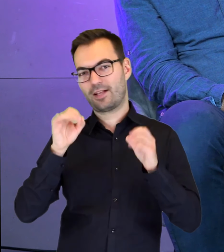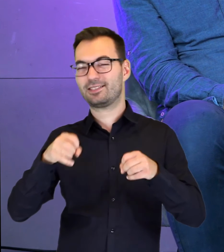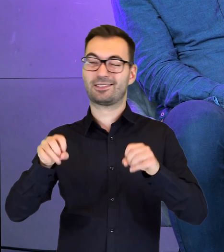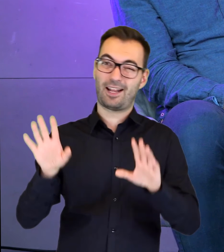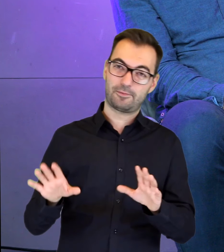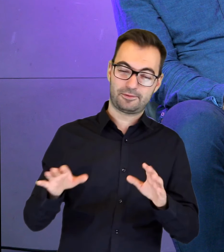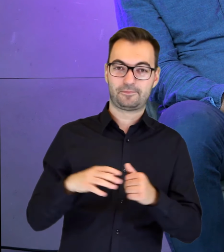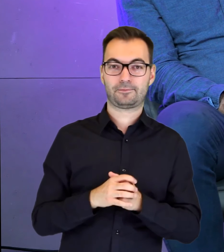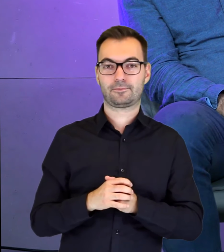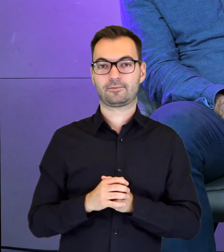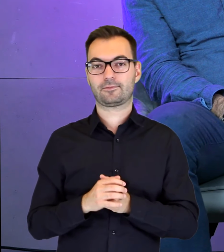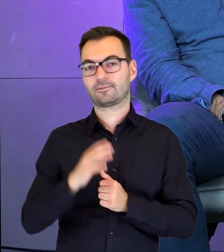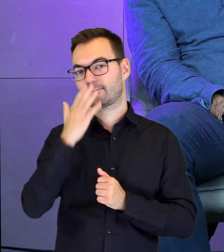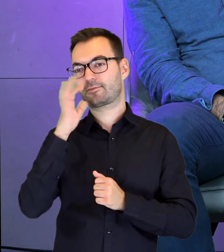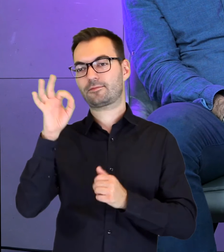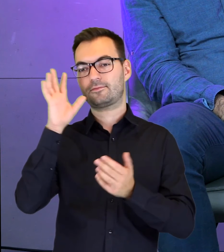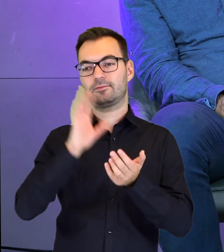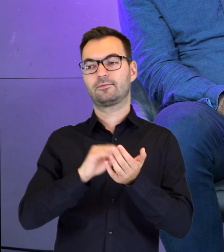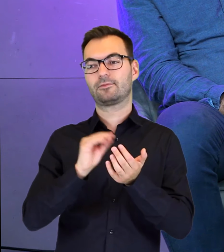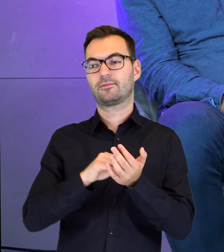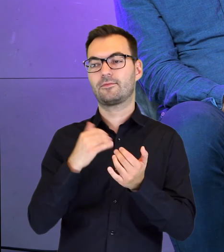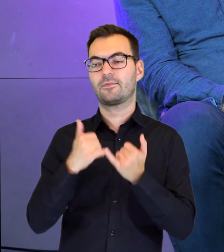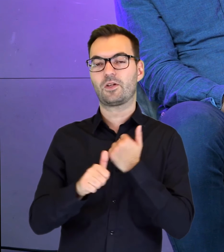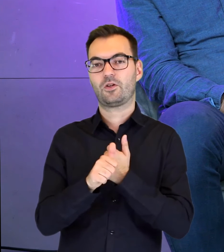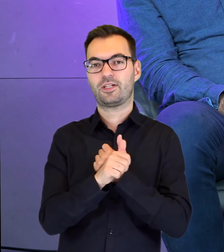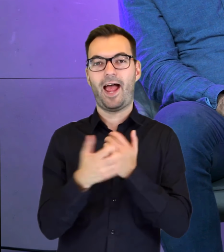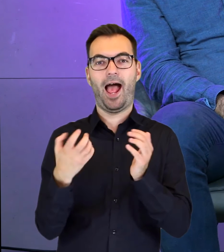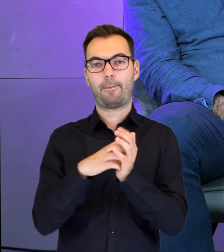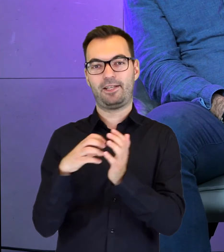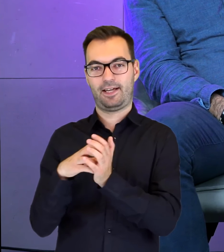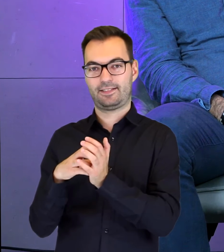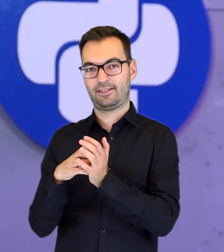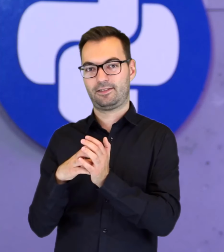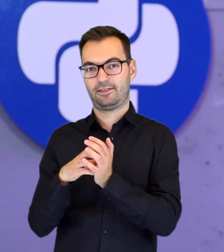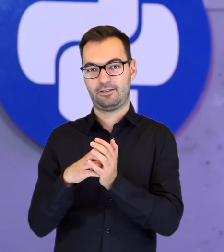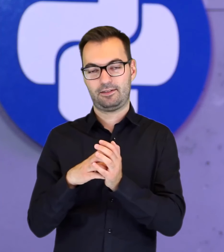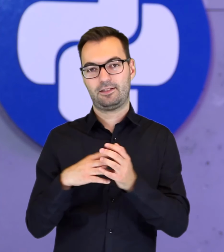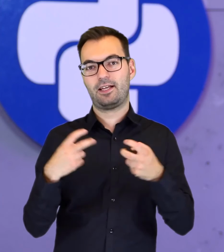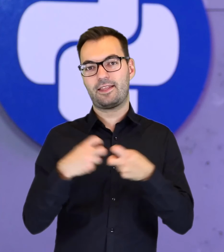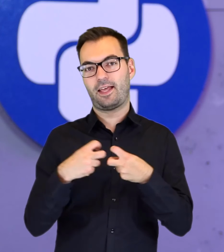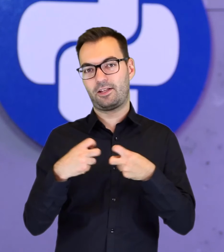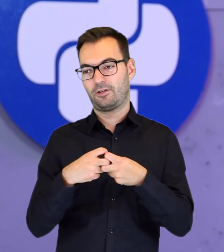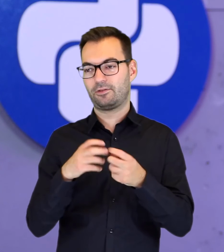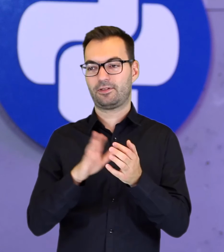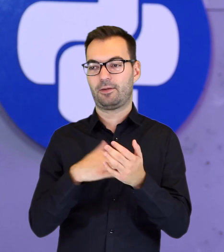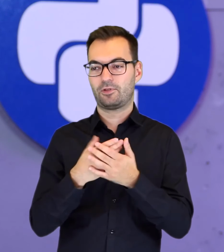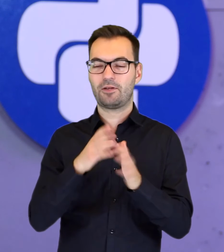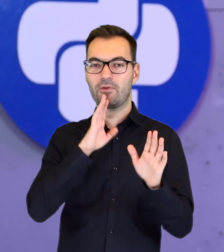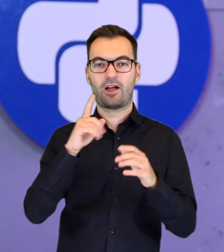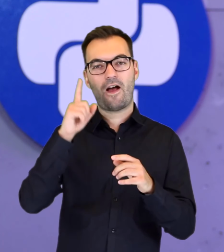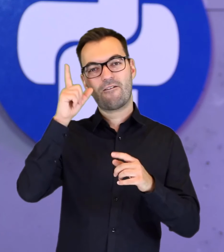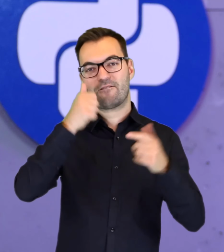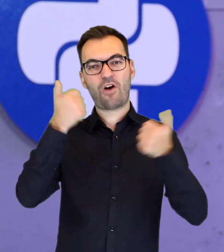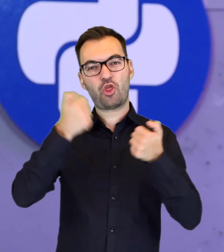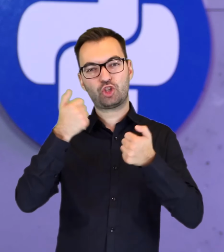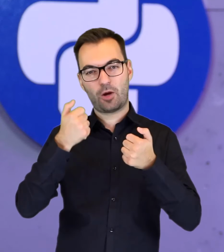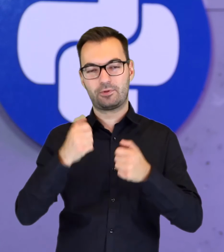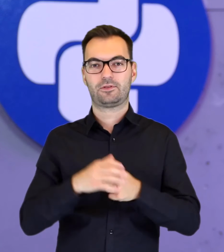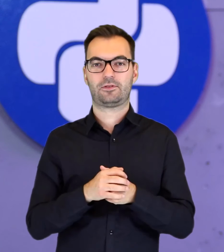mapy nadają się idealnie do takich serwisów właśnie typowo informacyjnych czy sklepów i tak dalej Jakie są twoje doświadczenia w kontekście